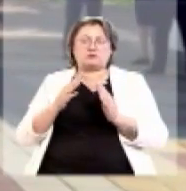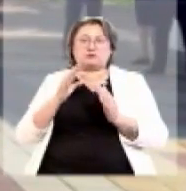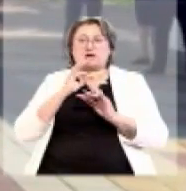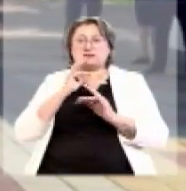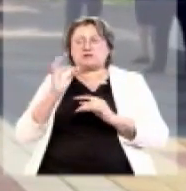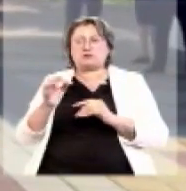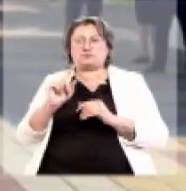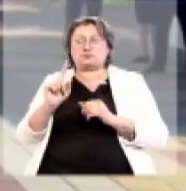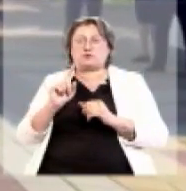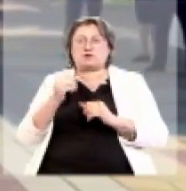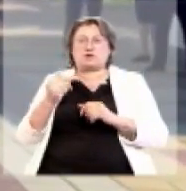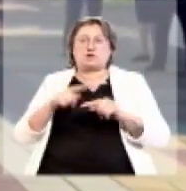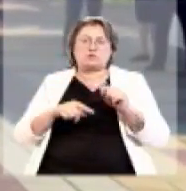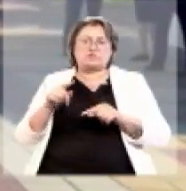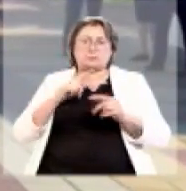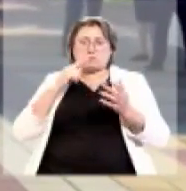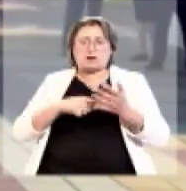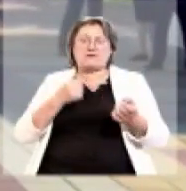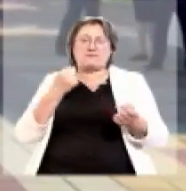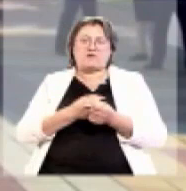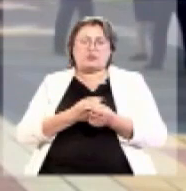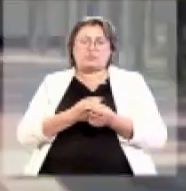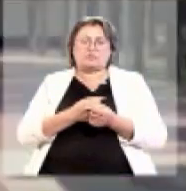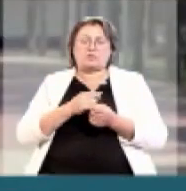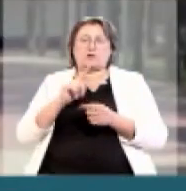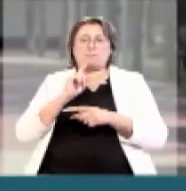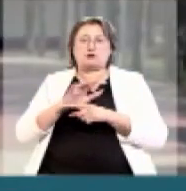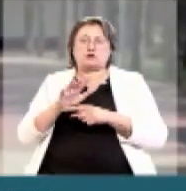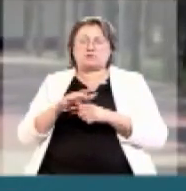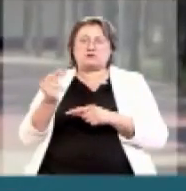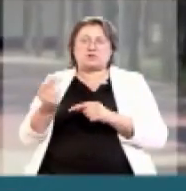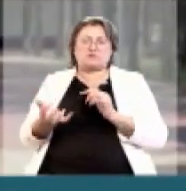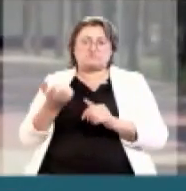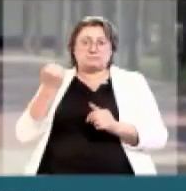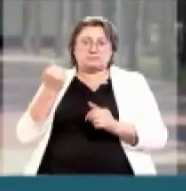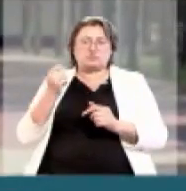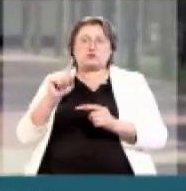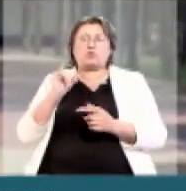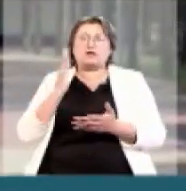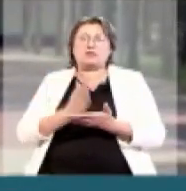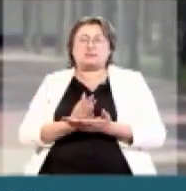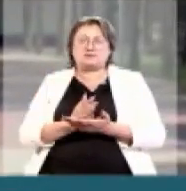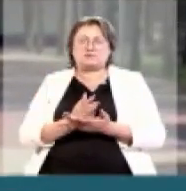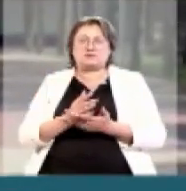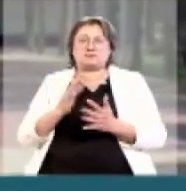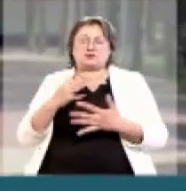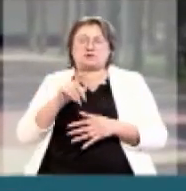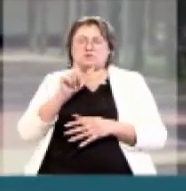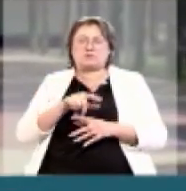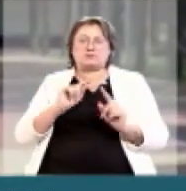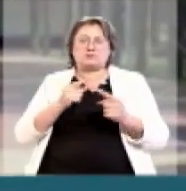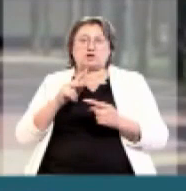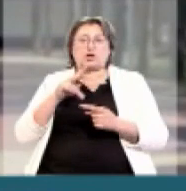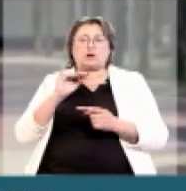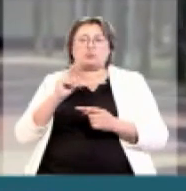Оларға үй телефонына қоңыраулар келіп түсті. Және белгісіз адамдар туыстарының апатқа ұшырағанын хабарлады. Алаяқтар қолда бар ақшаны беруді